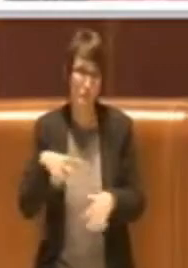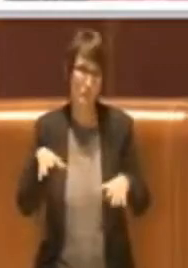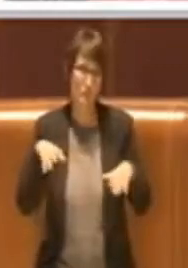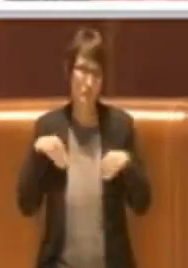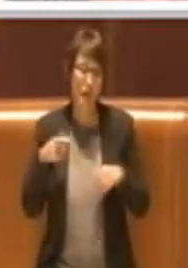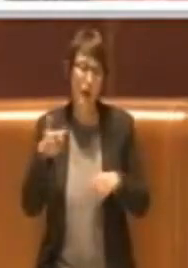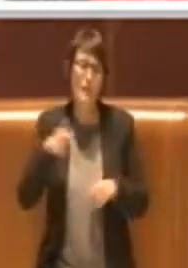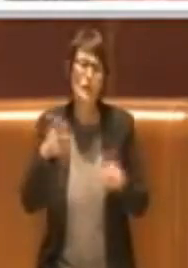Grazie.